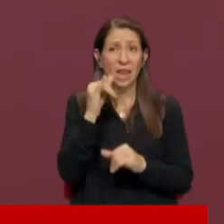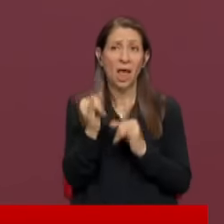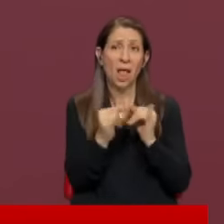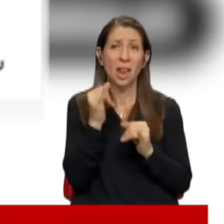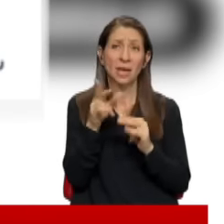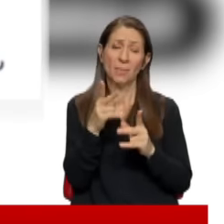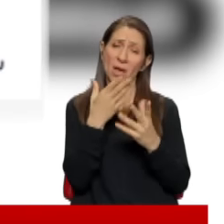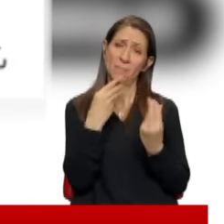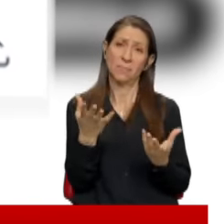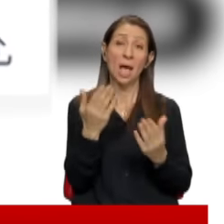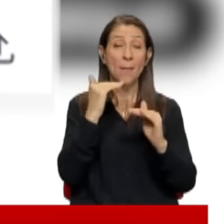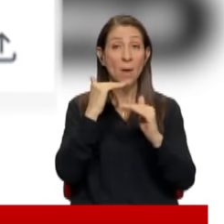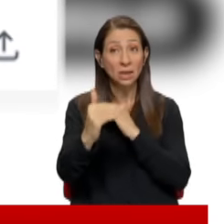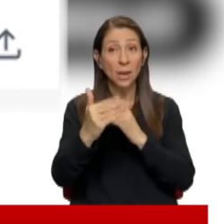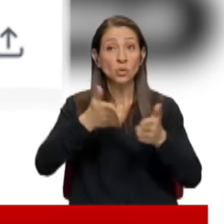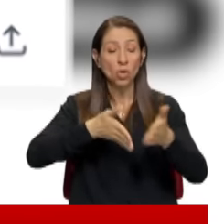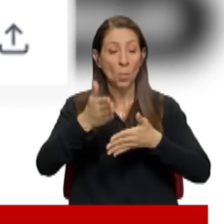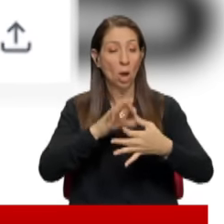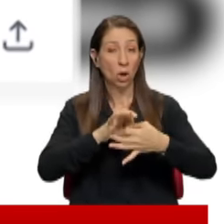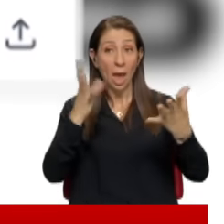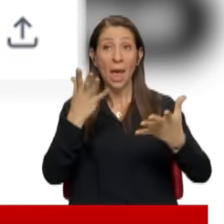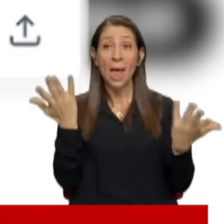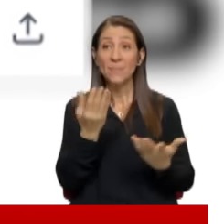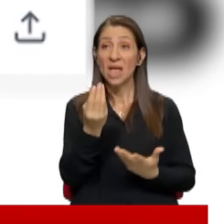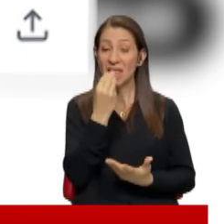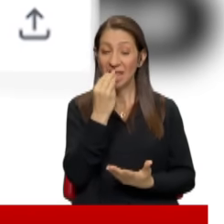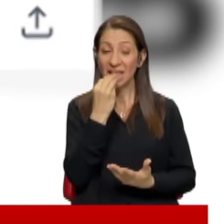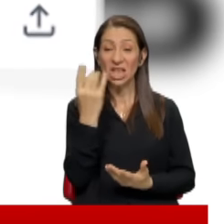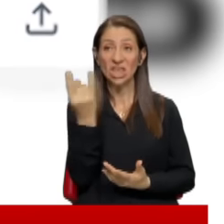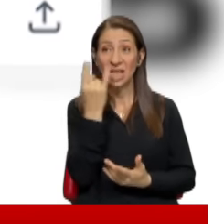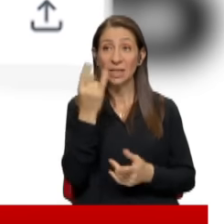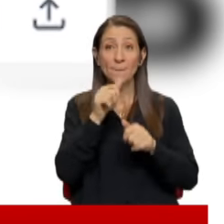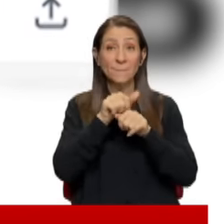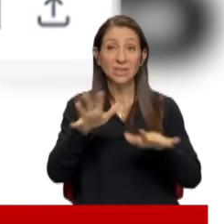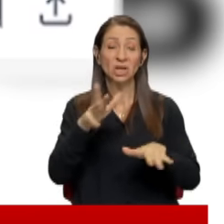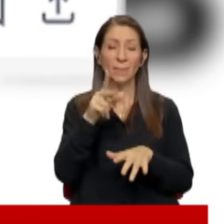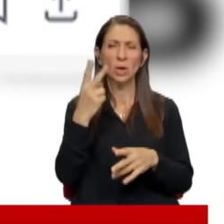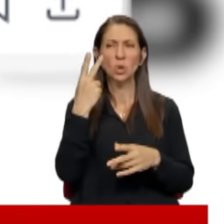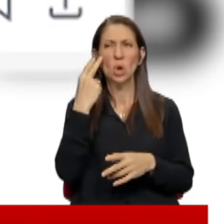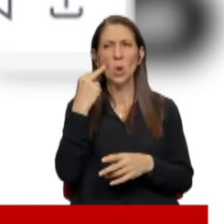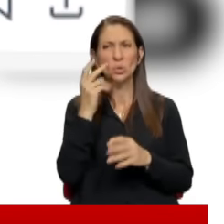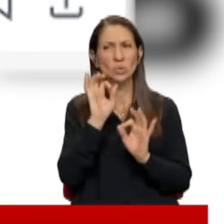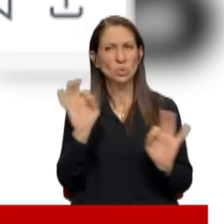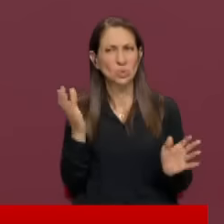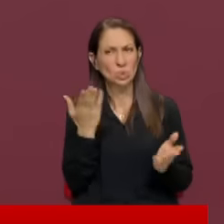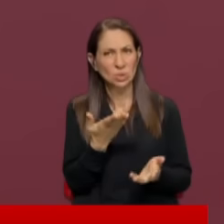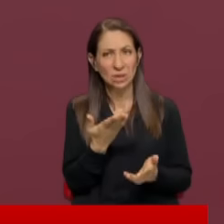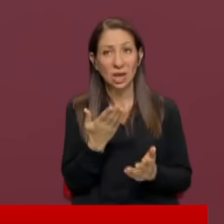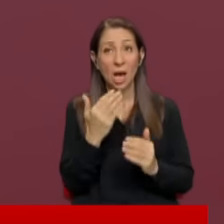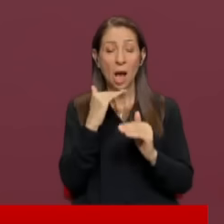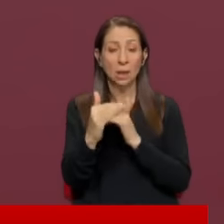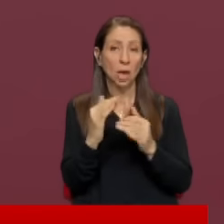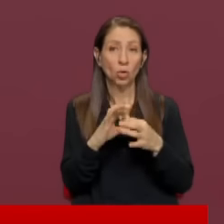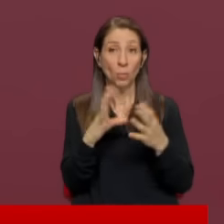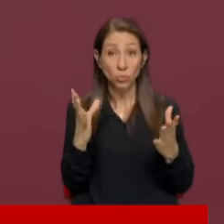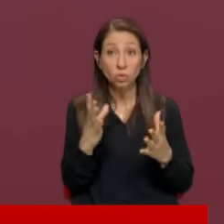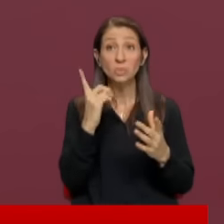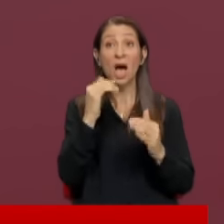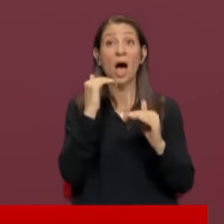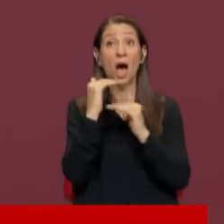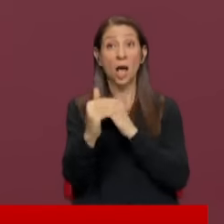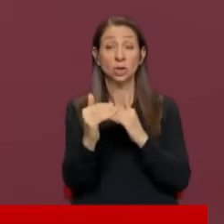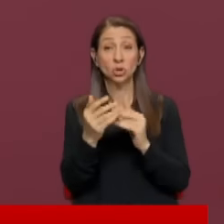olur. Ayıptır. Hem halktan, sokaktan kopuk hem de yediğini, gezdiğini paylaşacak kadar görgüsüz. Halktan kopmuşlar, bir de